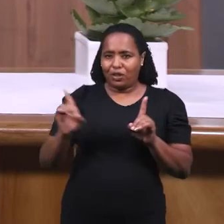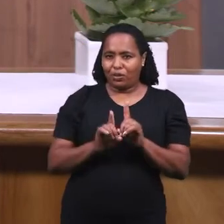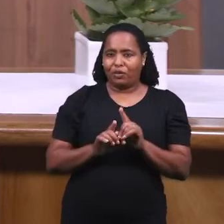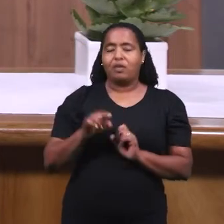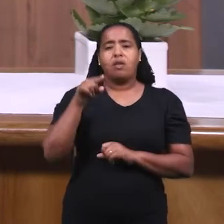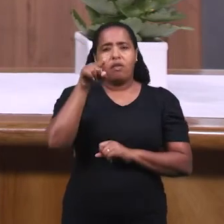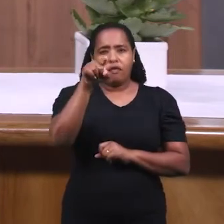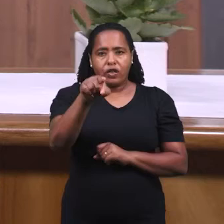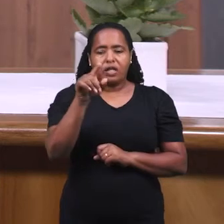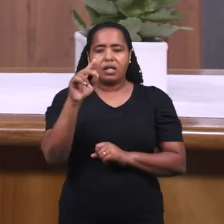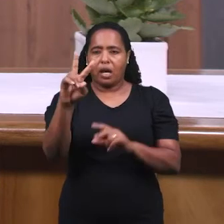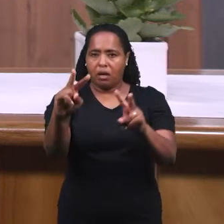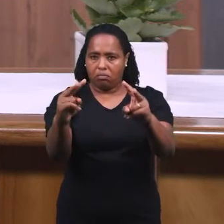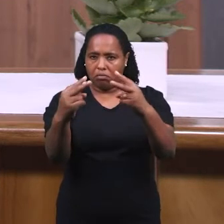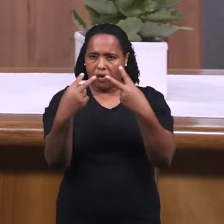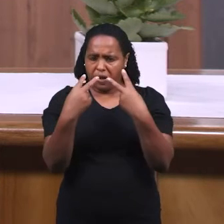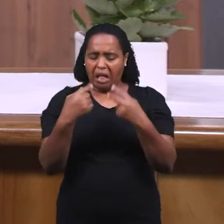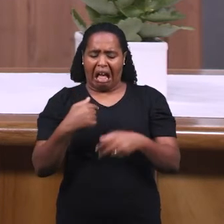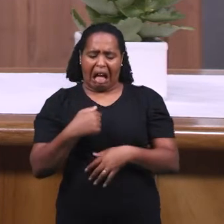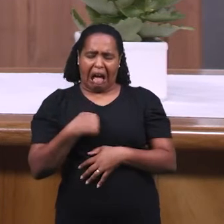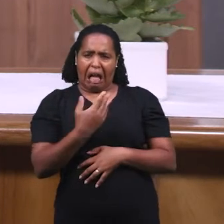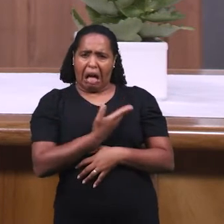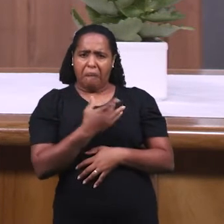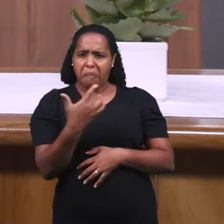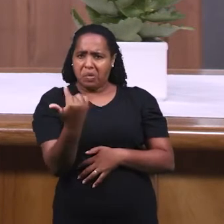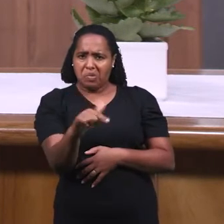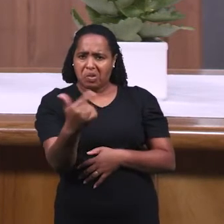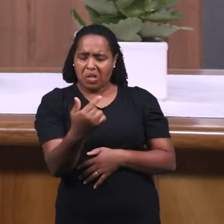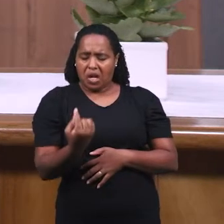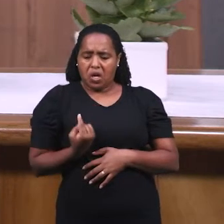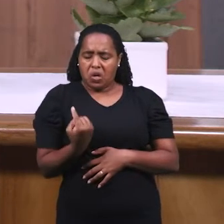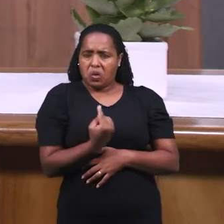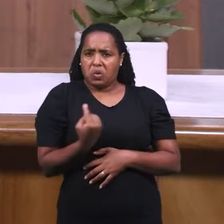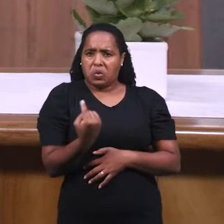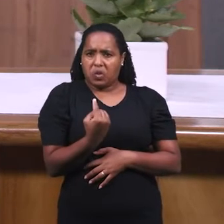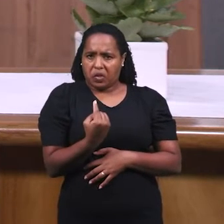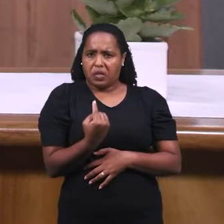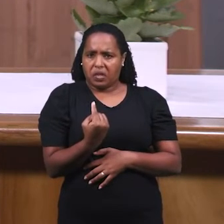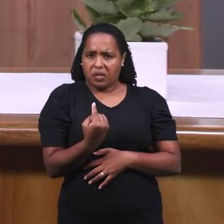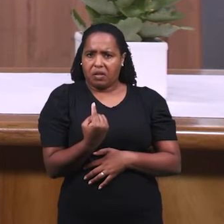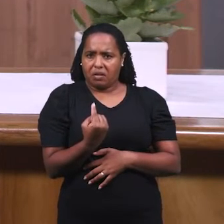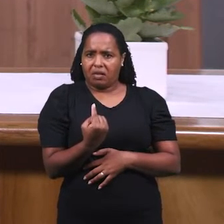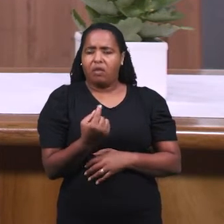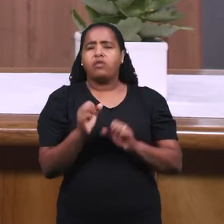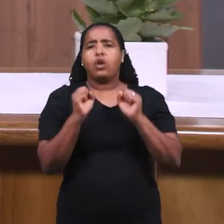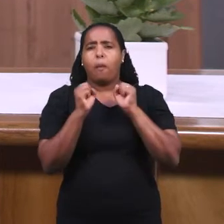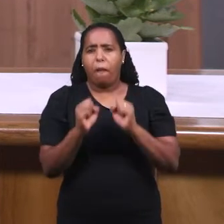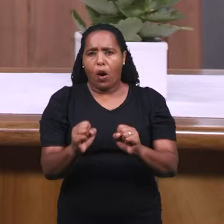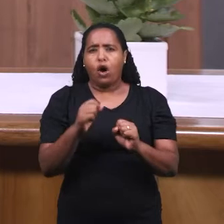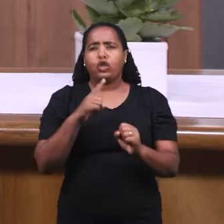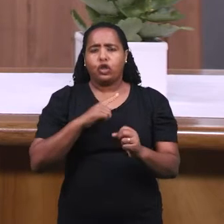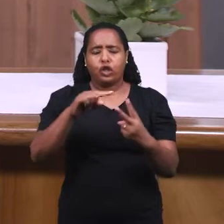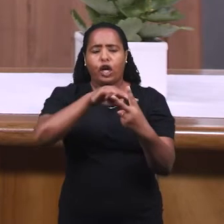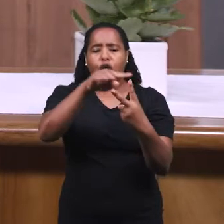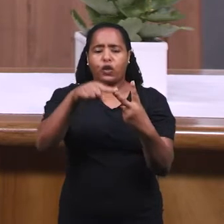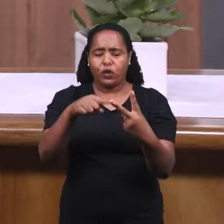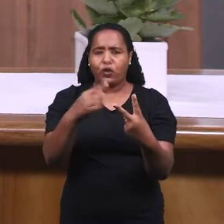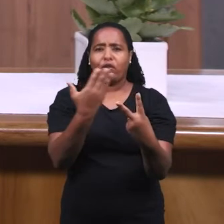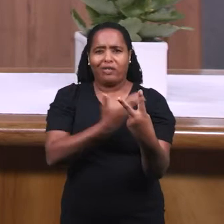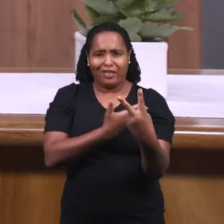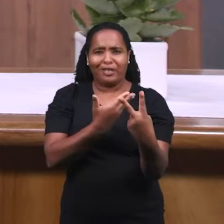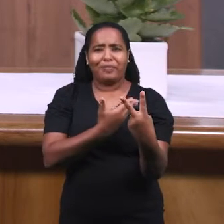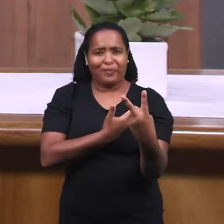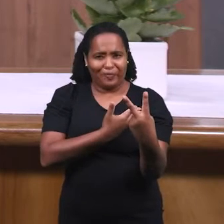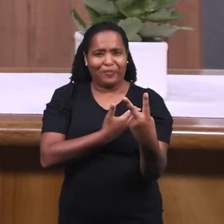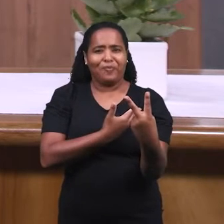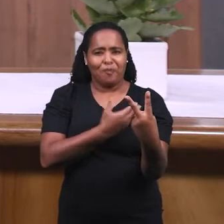Вы, кто в нас, гости пришел к нам, если вы можете считать, если вы считаете, что у вас нет друзей, сегодня вы